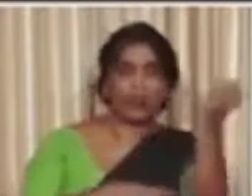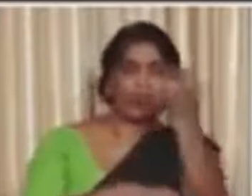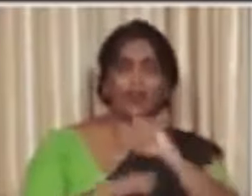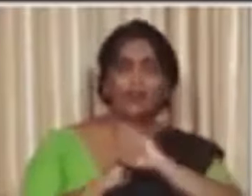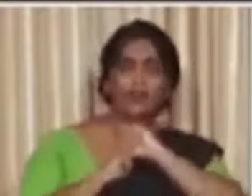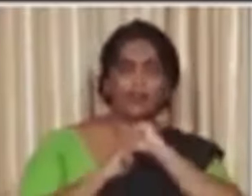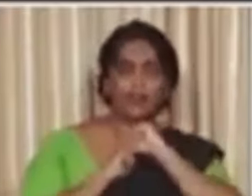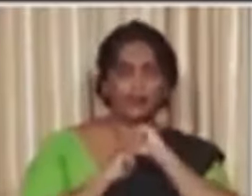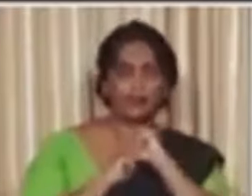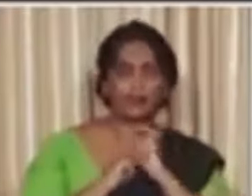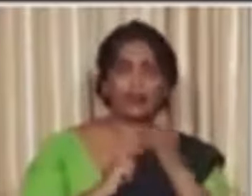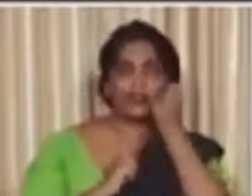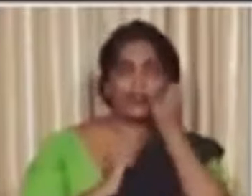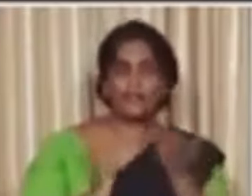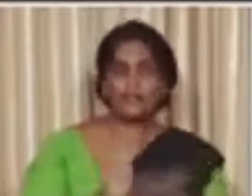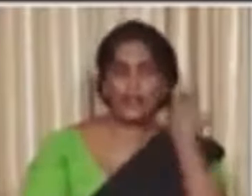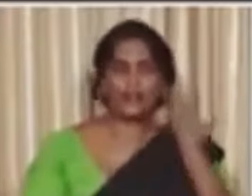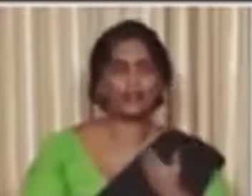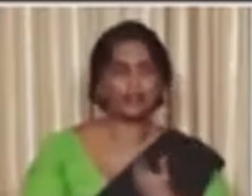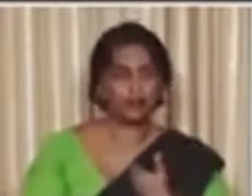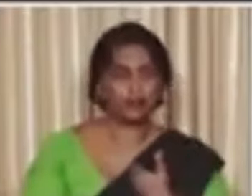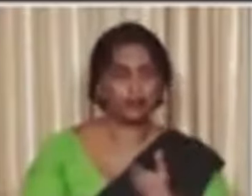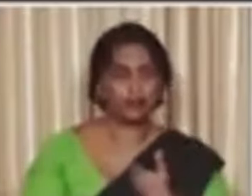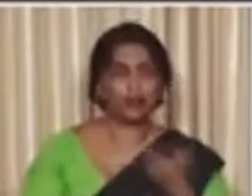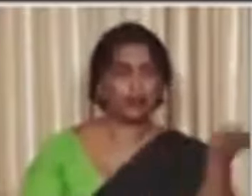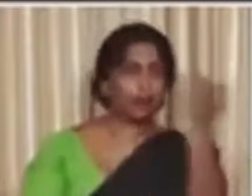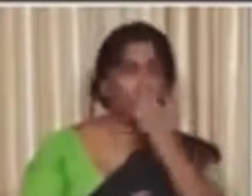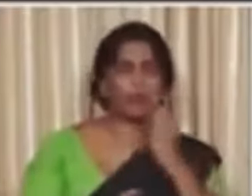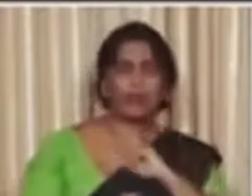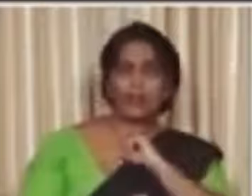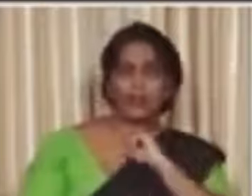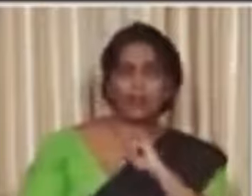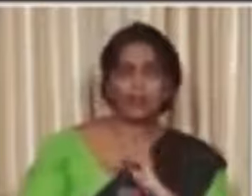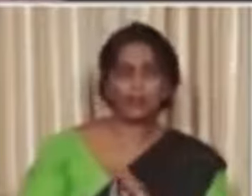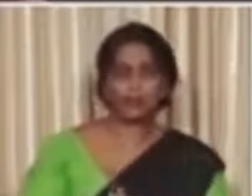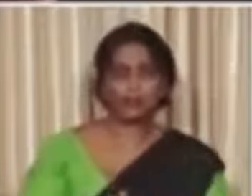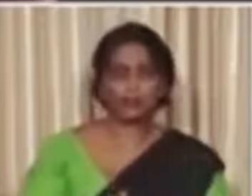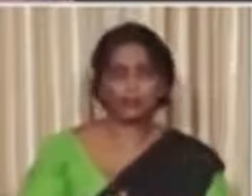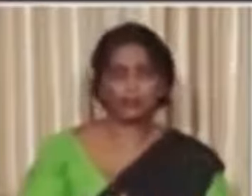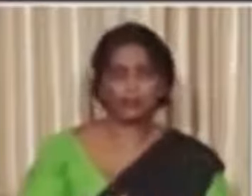ඔක්කොම සැකේ වැඩි වෙලා දැන් අපිට කවුරු කද පිටිසිරිනවා කියලා වාගේ බොහොම ස්තුතියි.